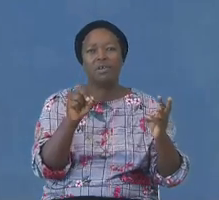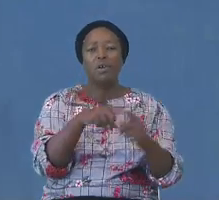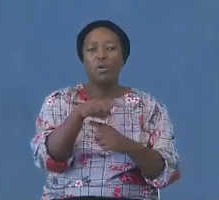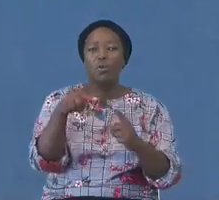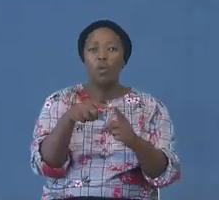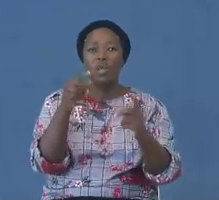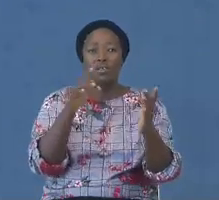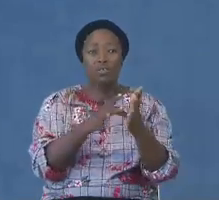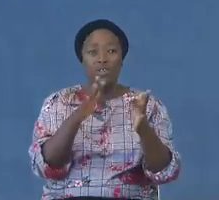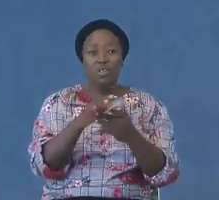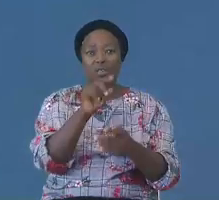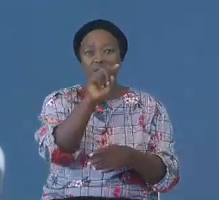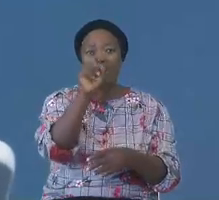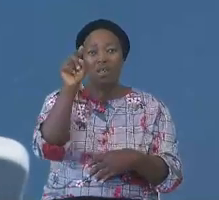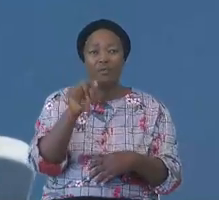Sixièmement,